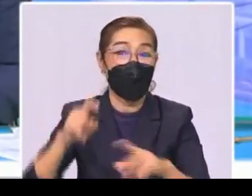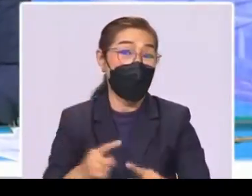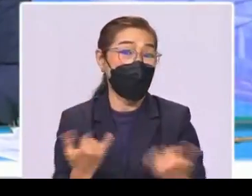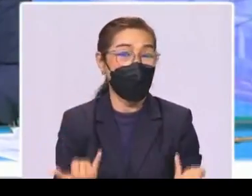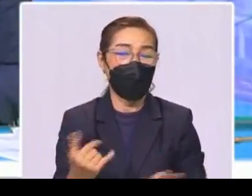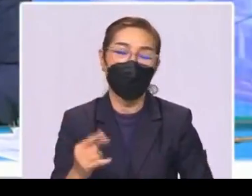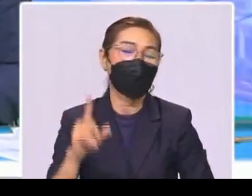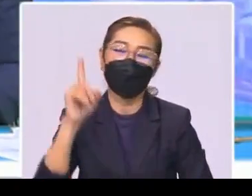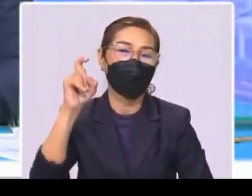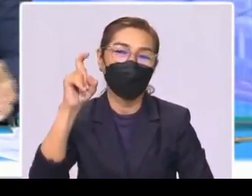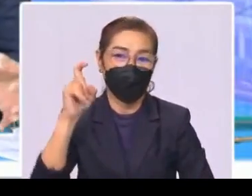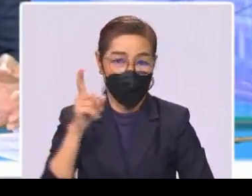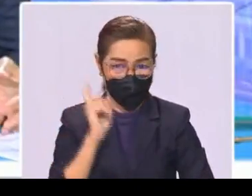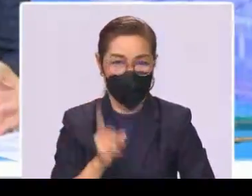ทันแล้วอันนี้เรื่องจริงเลย